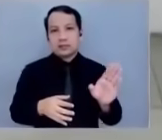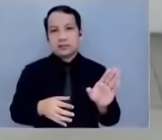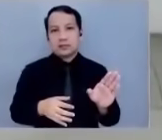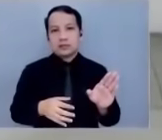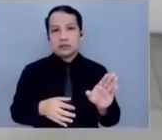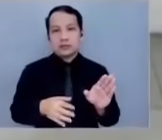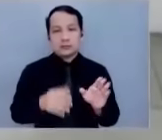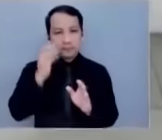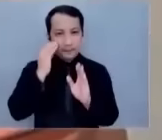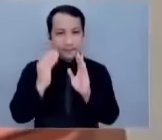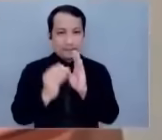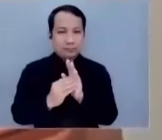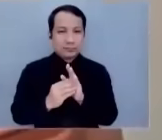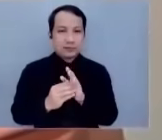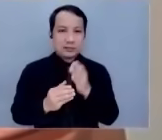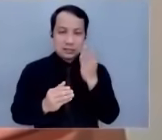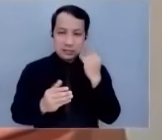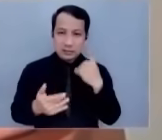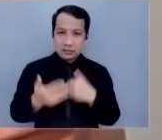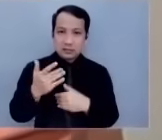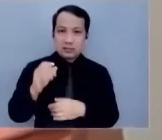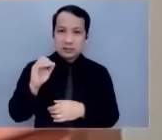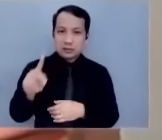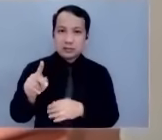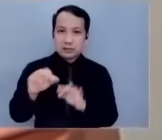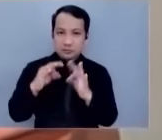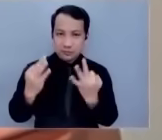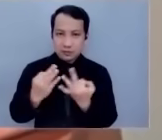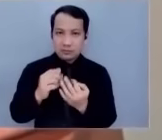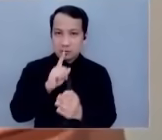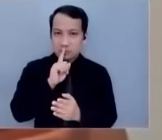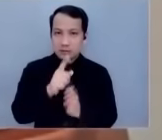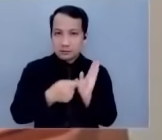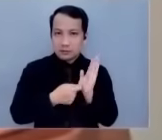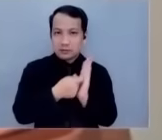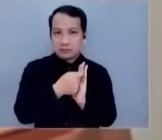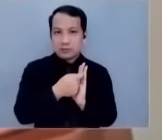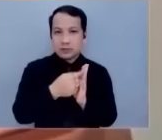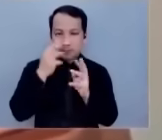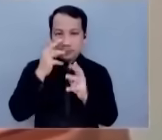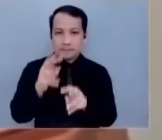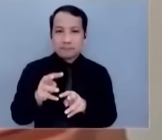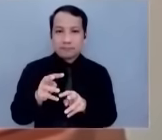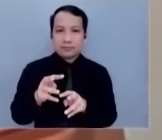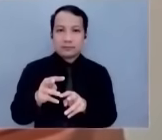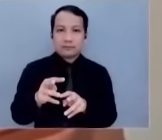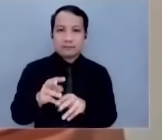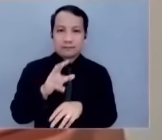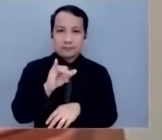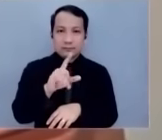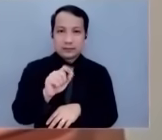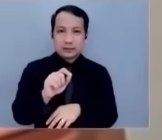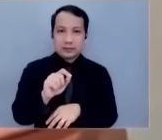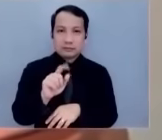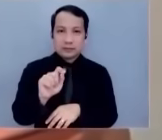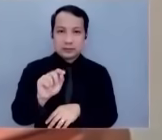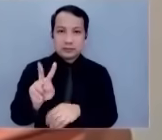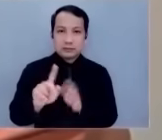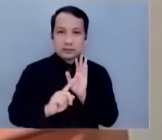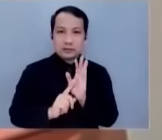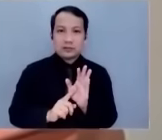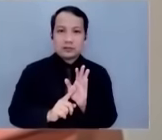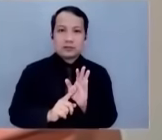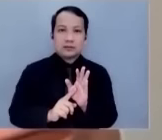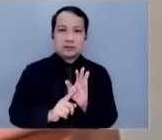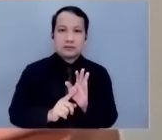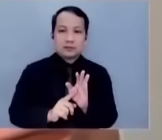makaka-relate sila na ah ito yung pamilyang totoo na dapat nating panoorin sa isang sitcom kung saan yung pamilya Nagpapatawa at the same time